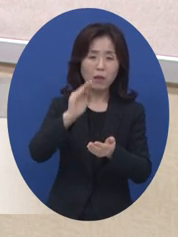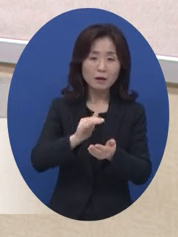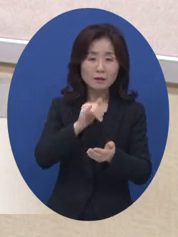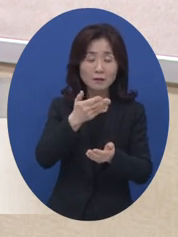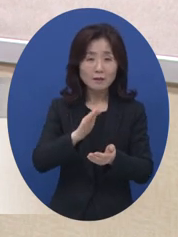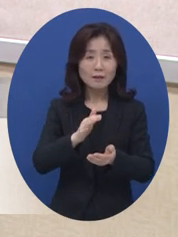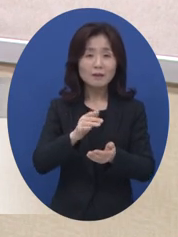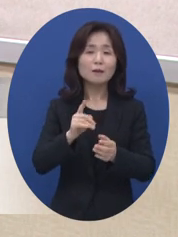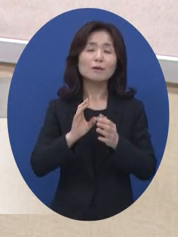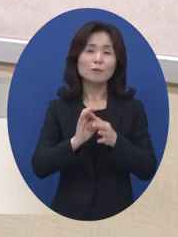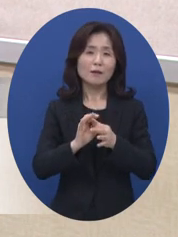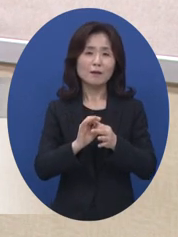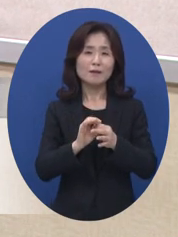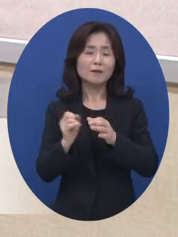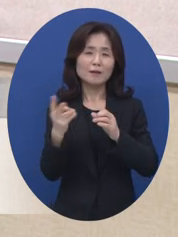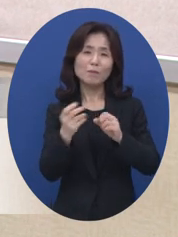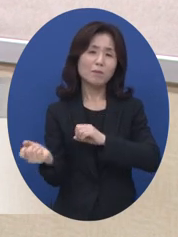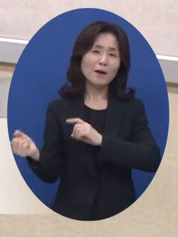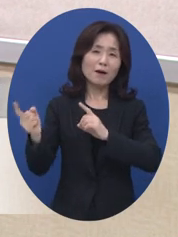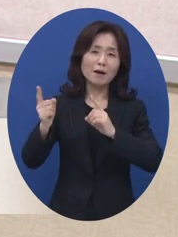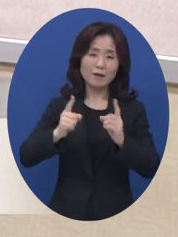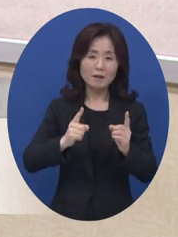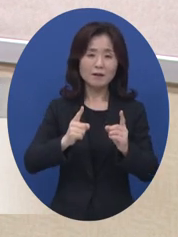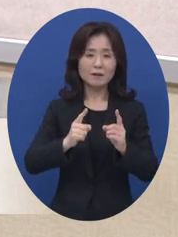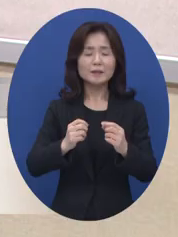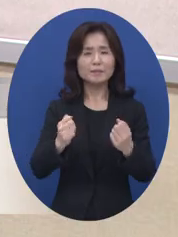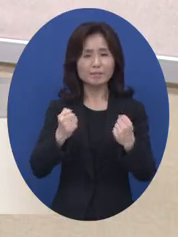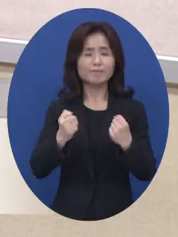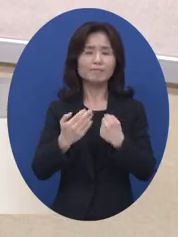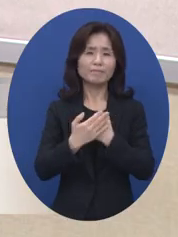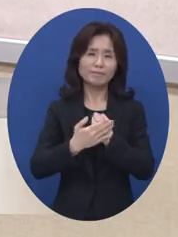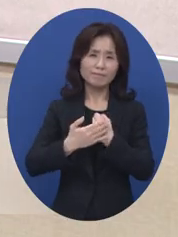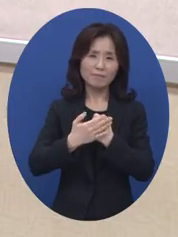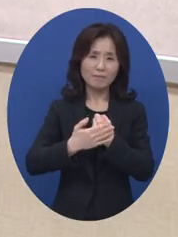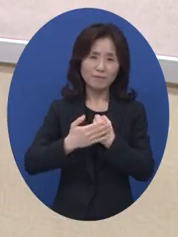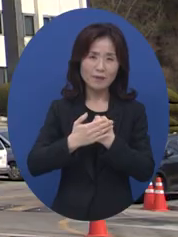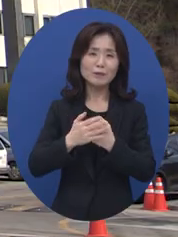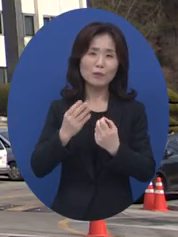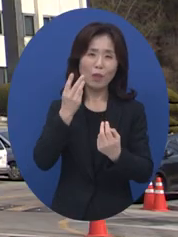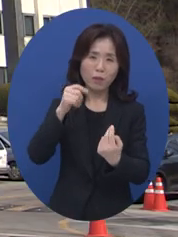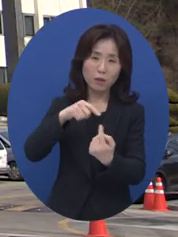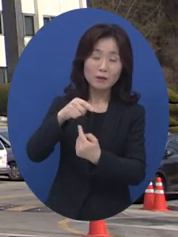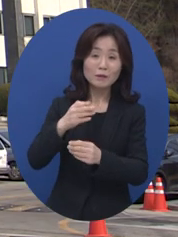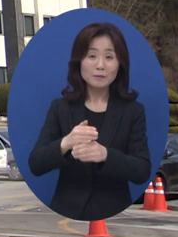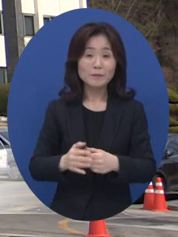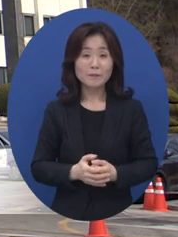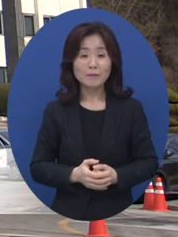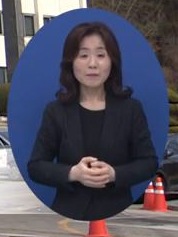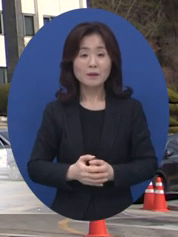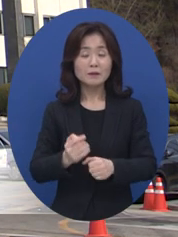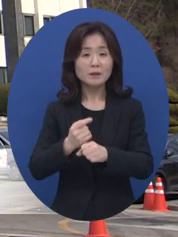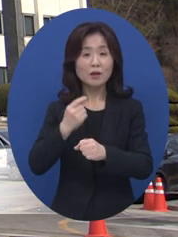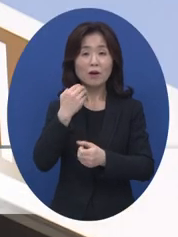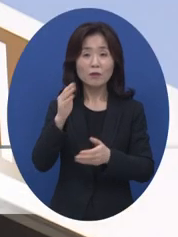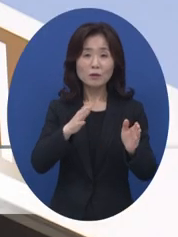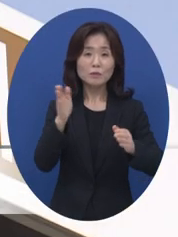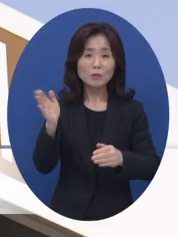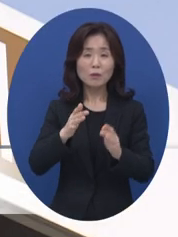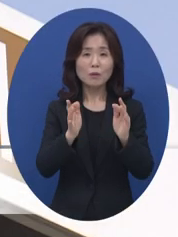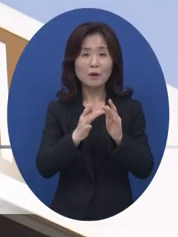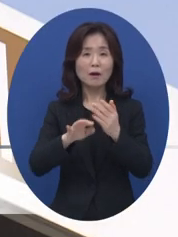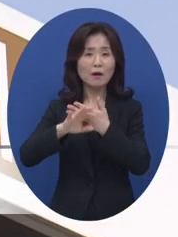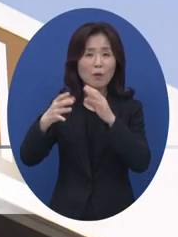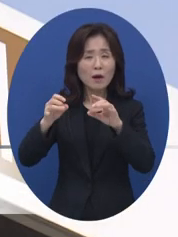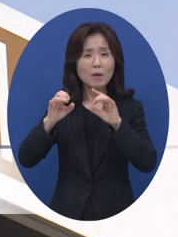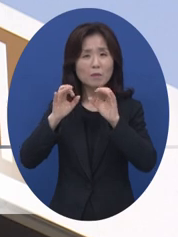18 가지고 있냐 좀 넘어 엄청난 힘이 돼서 지금 버팀목이 되요 이렇게 지난해 경기도 로부터 온라인